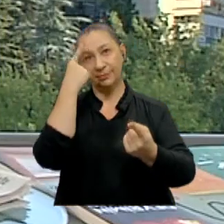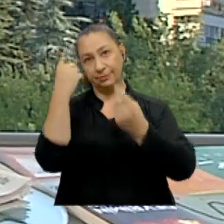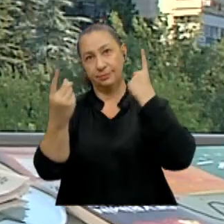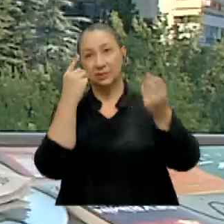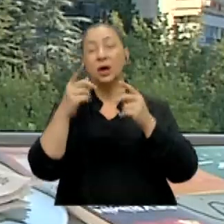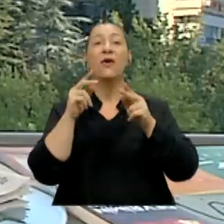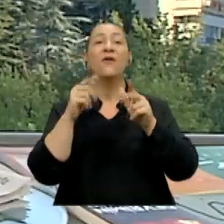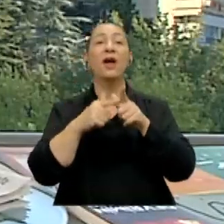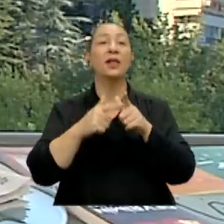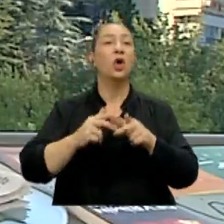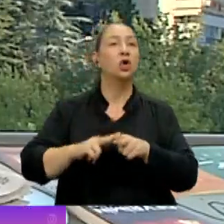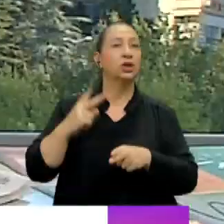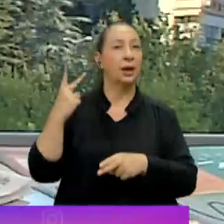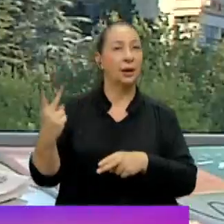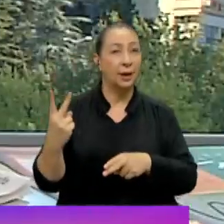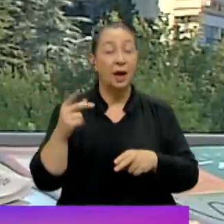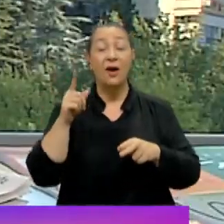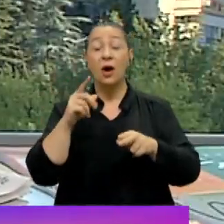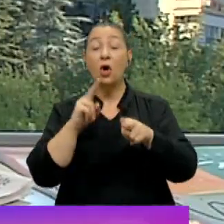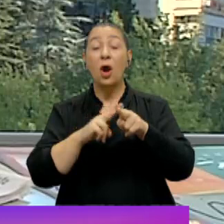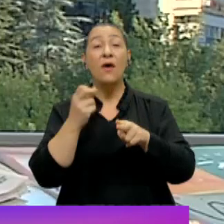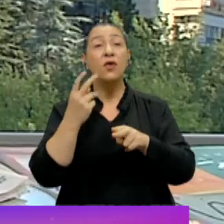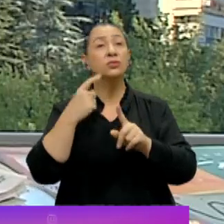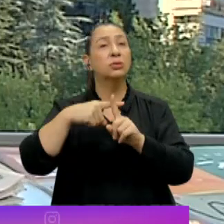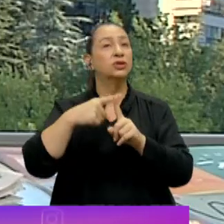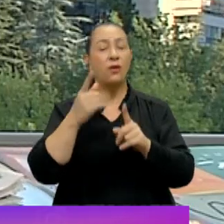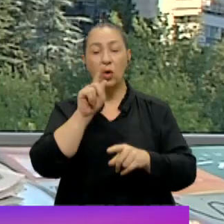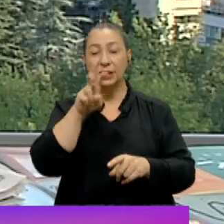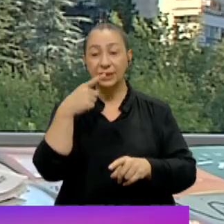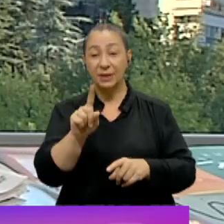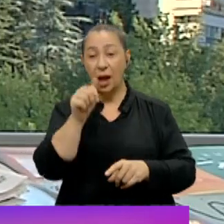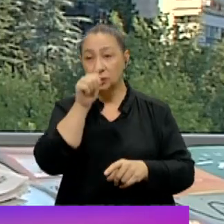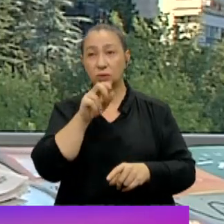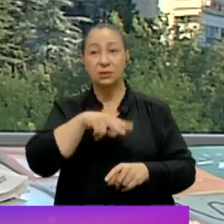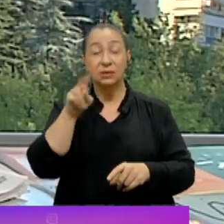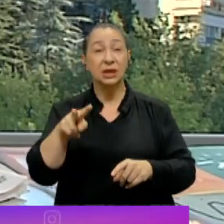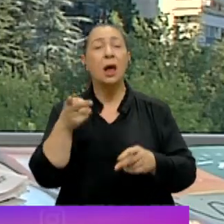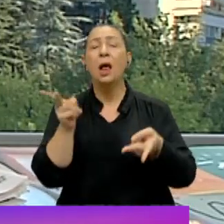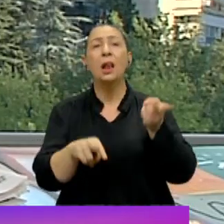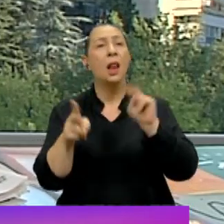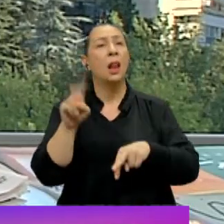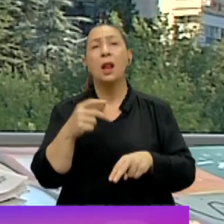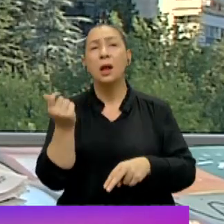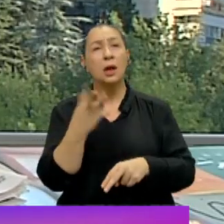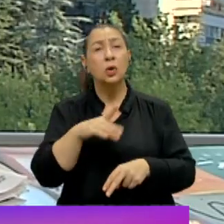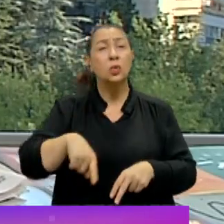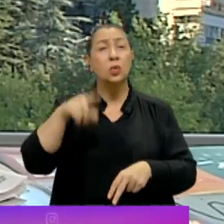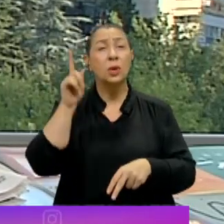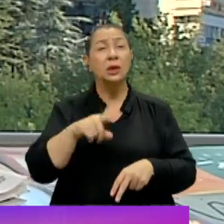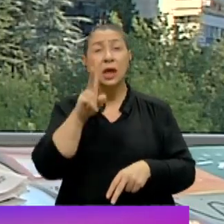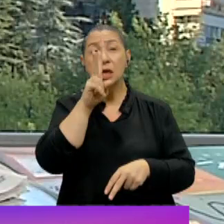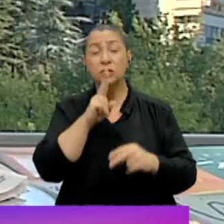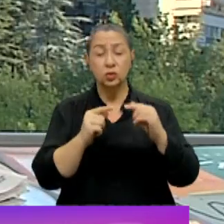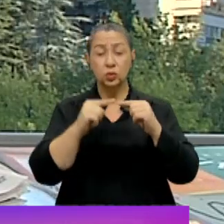yapılıyor Fahrettin Koca tarafından. Vaka sayısı 18.622, Hayatını kaybedenlerin sayısı günlerdir